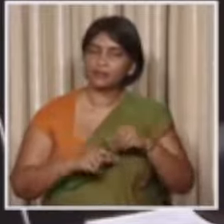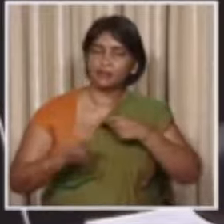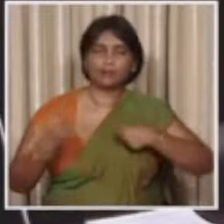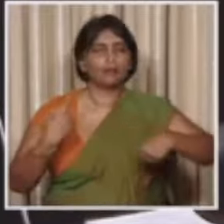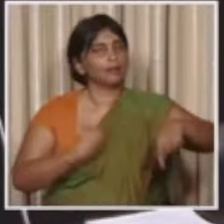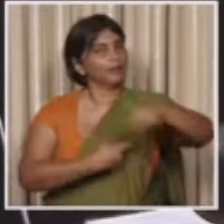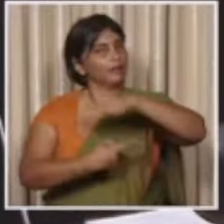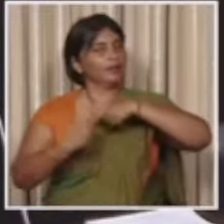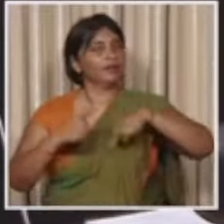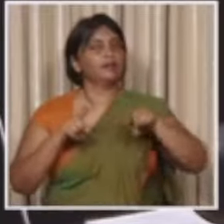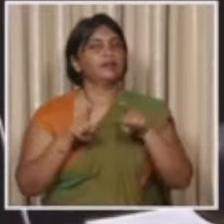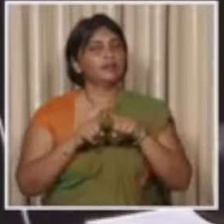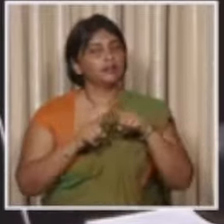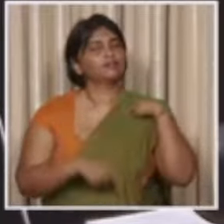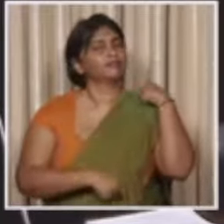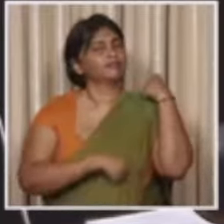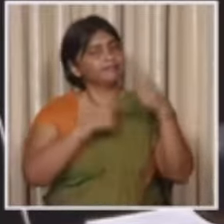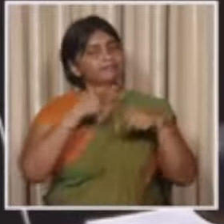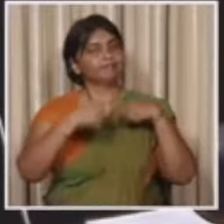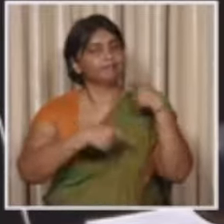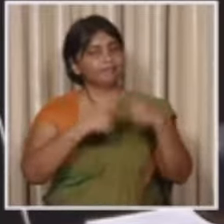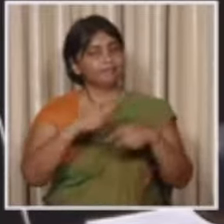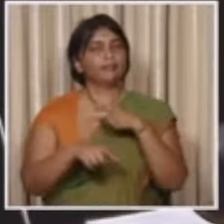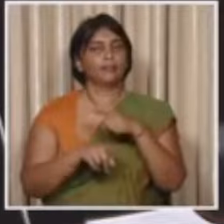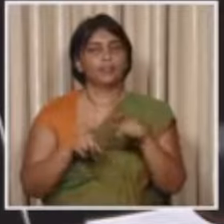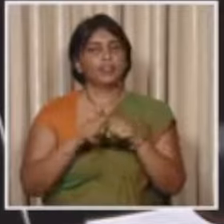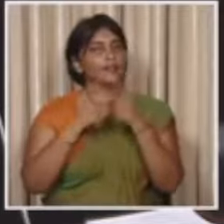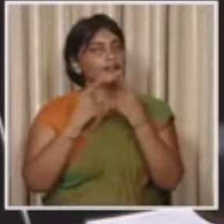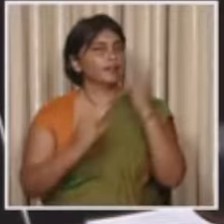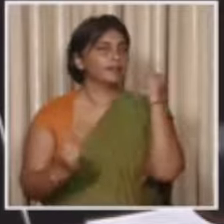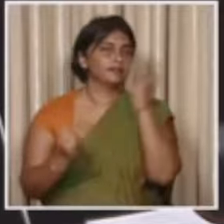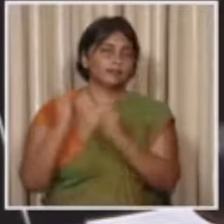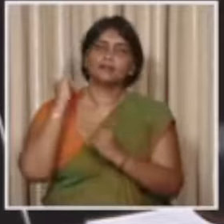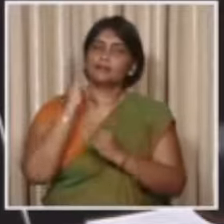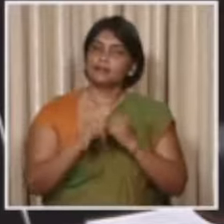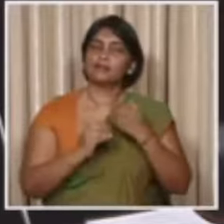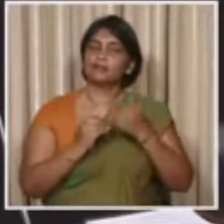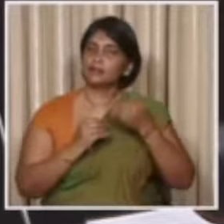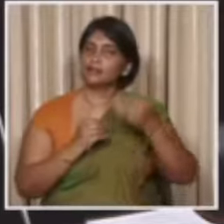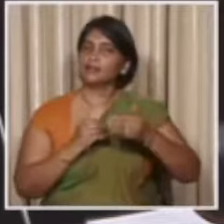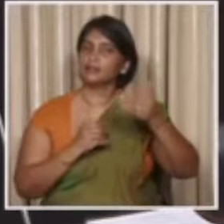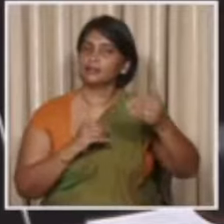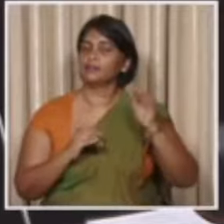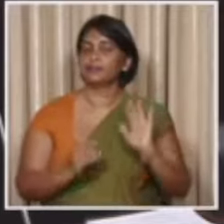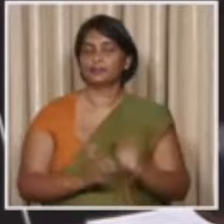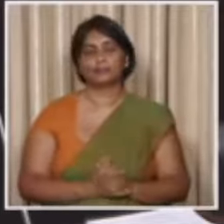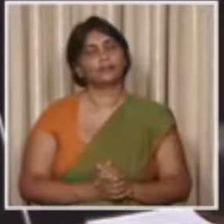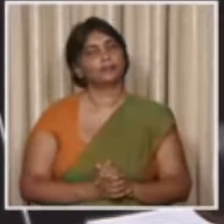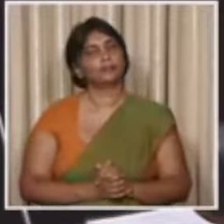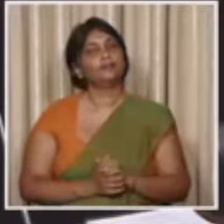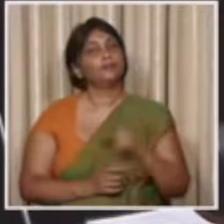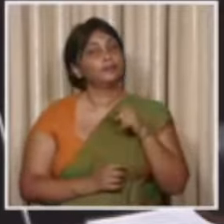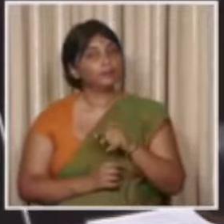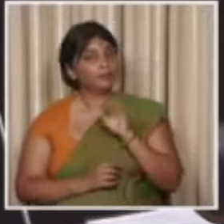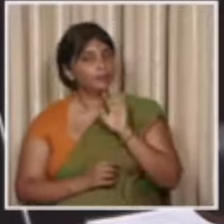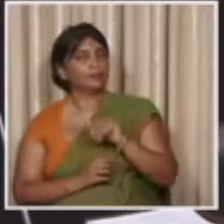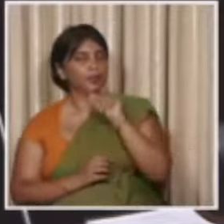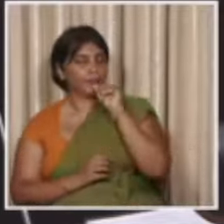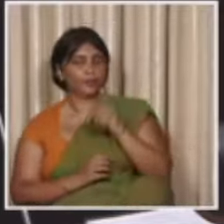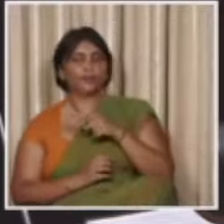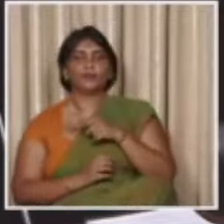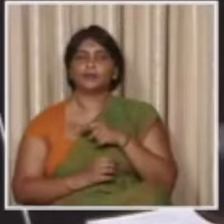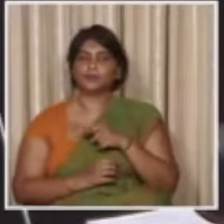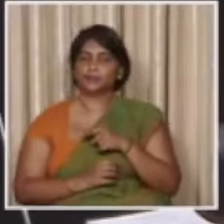වගේ විටින් විට විවිධ චෝදනා ඉදිරිපත් කරමින් ඉදිරියට යාම තමයි වෙන්නේ. මේකේ තියෙනවා එක්තරා